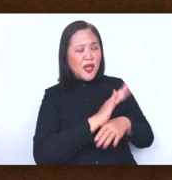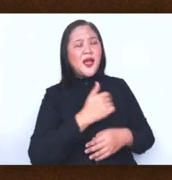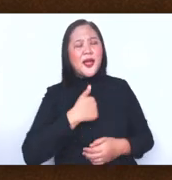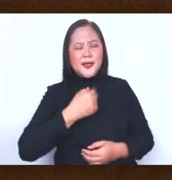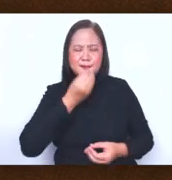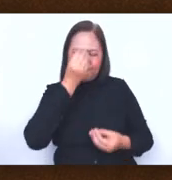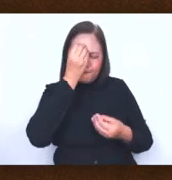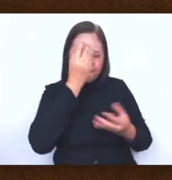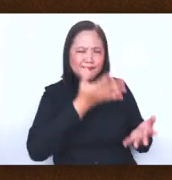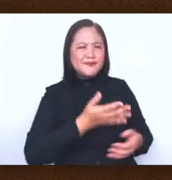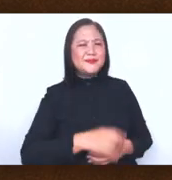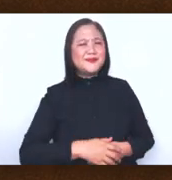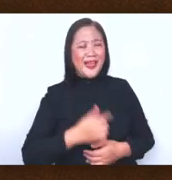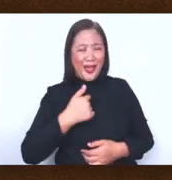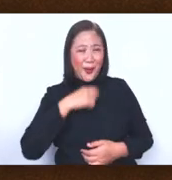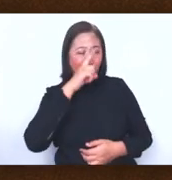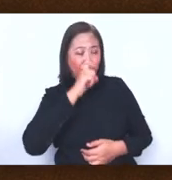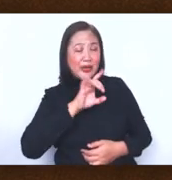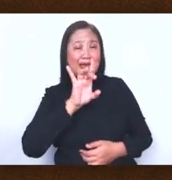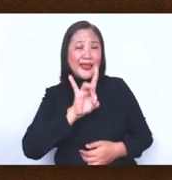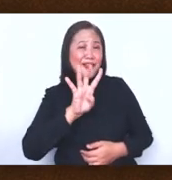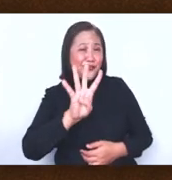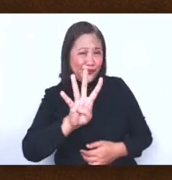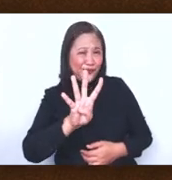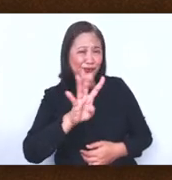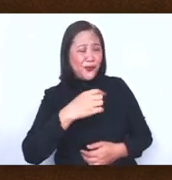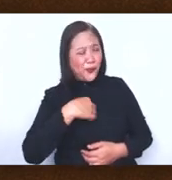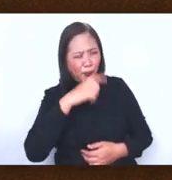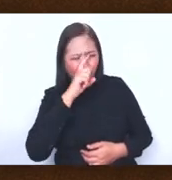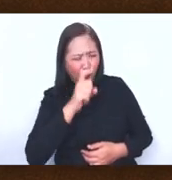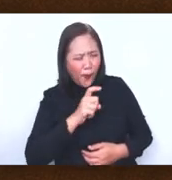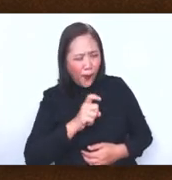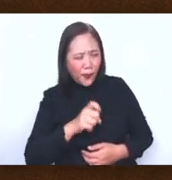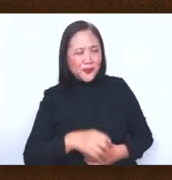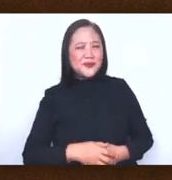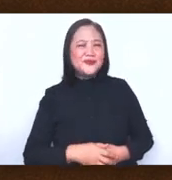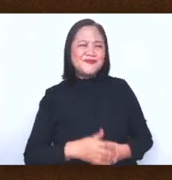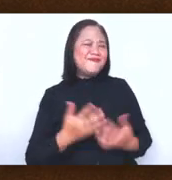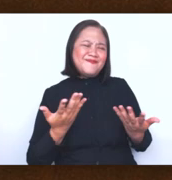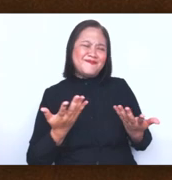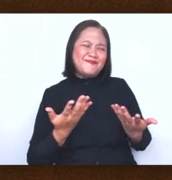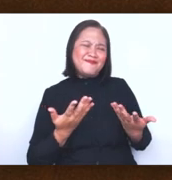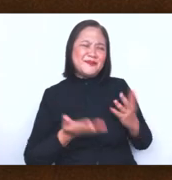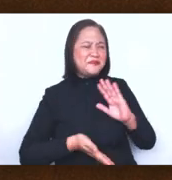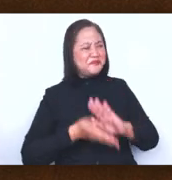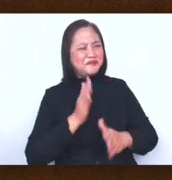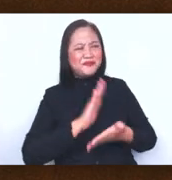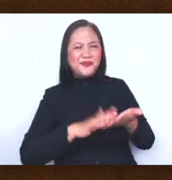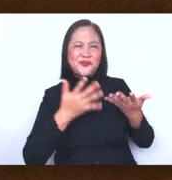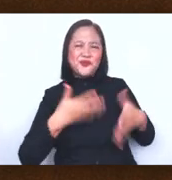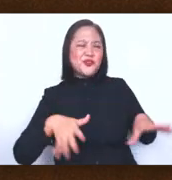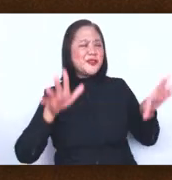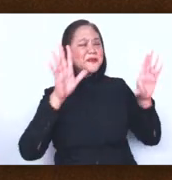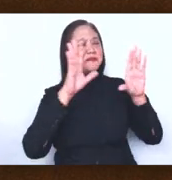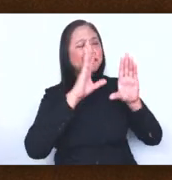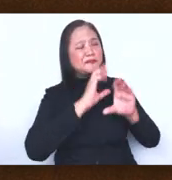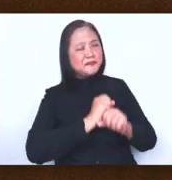magsasabi sa'yo, 84 na ako. Wala na. Tapos